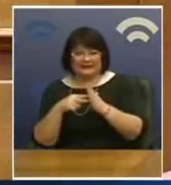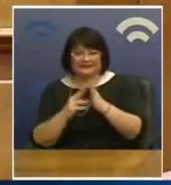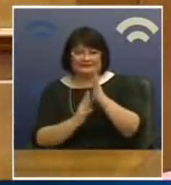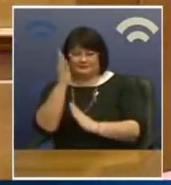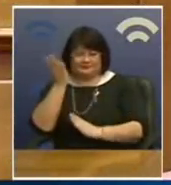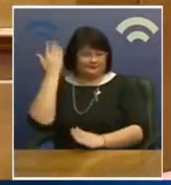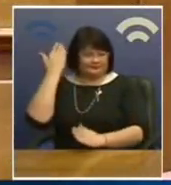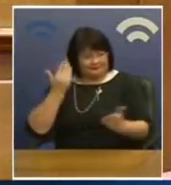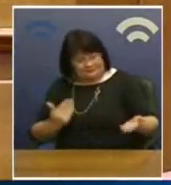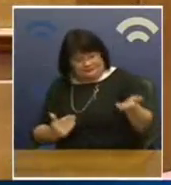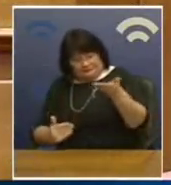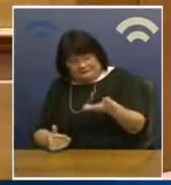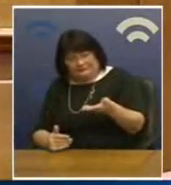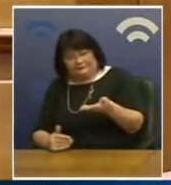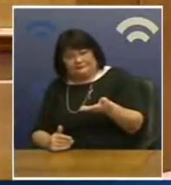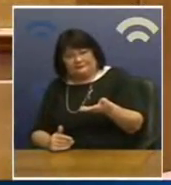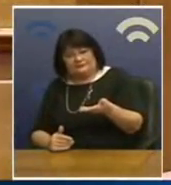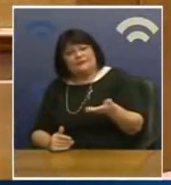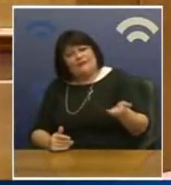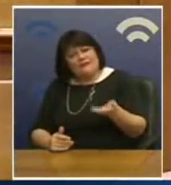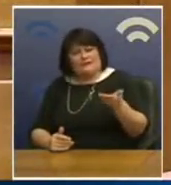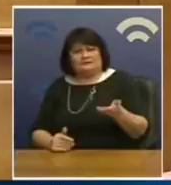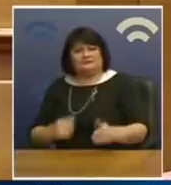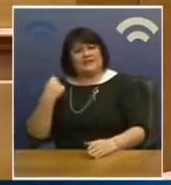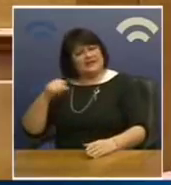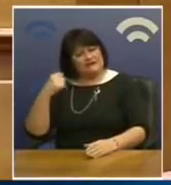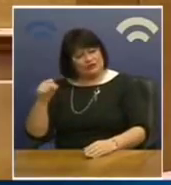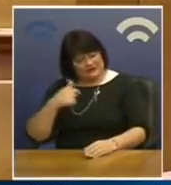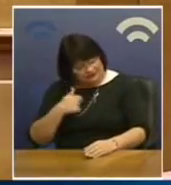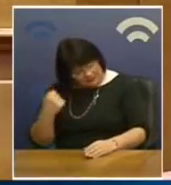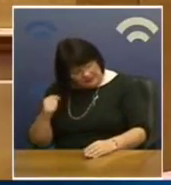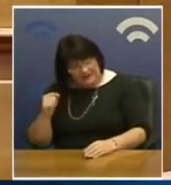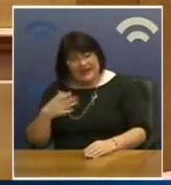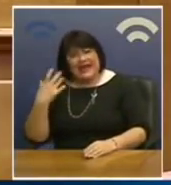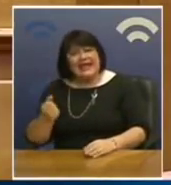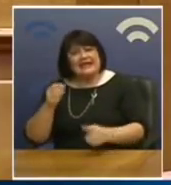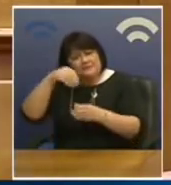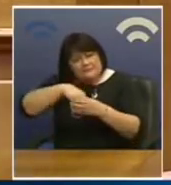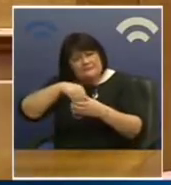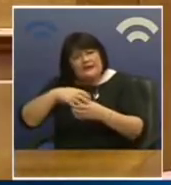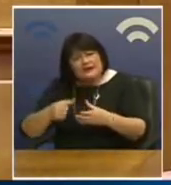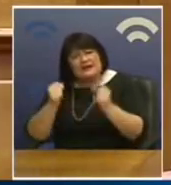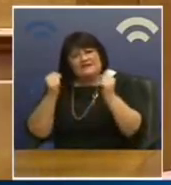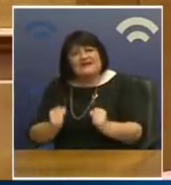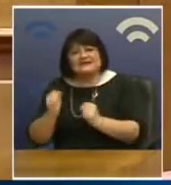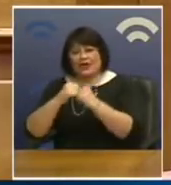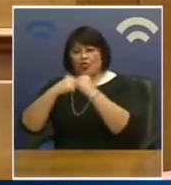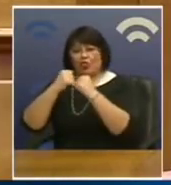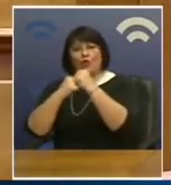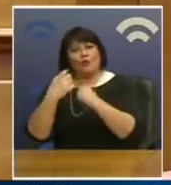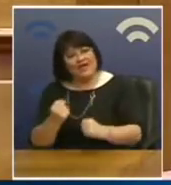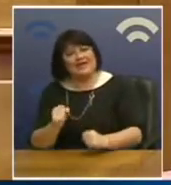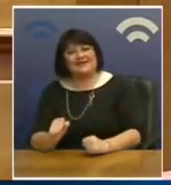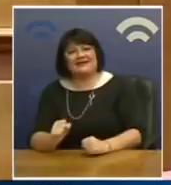2014, όσο και αν διαφωνήσαμε μαζί της, είχε τουλάχιστον μια στοιχειώδη δομή και